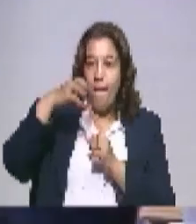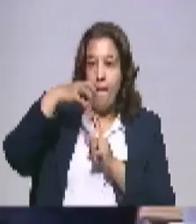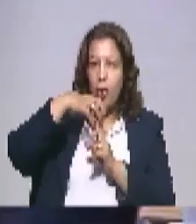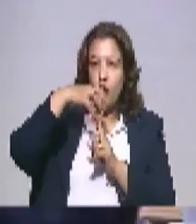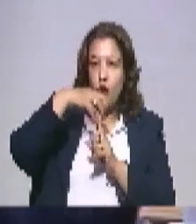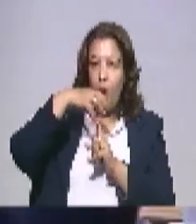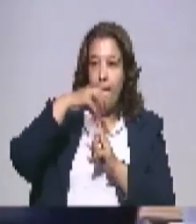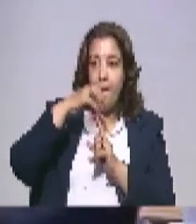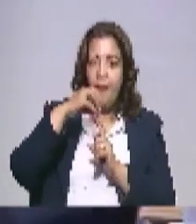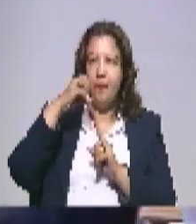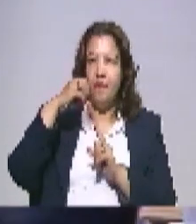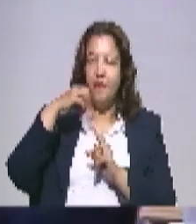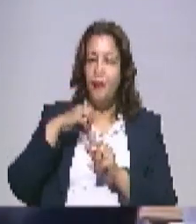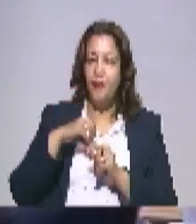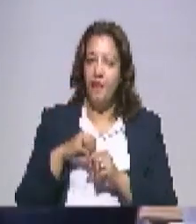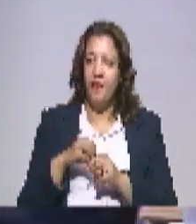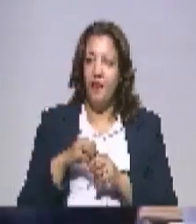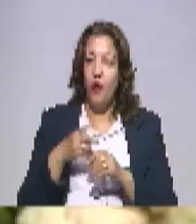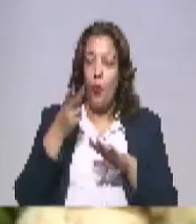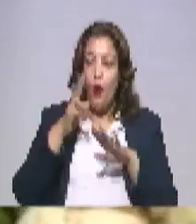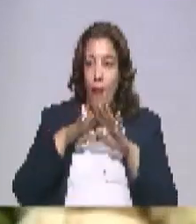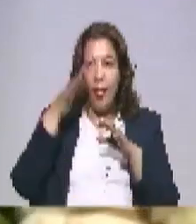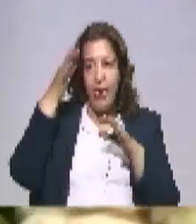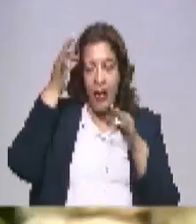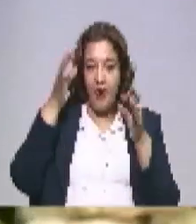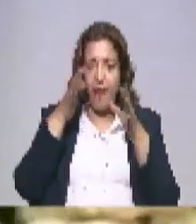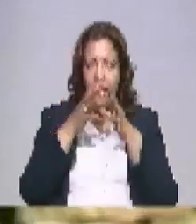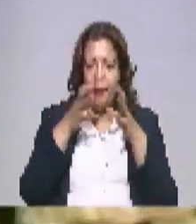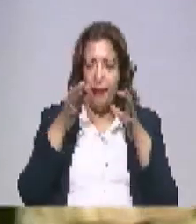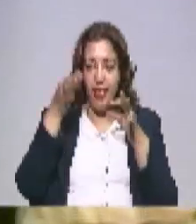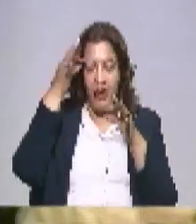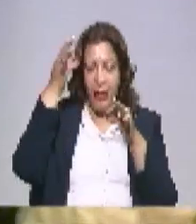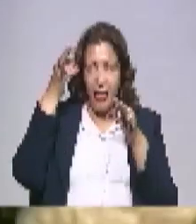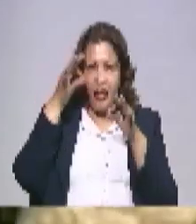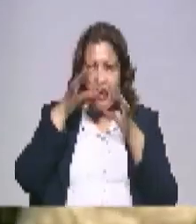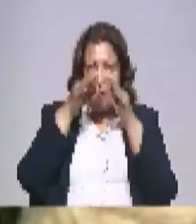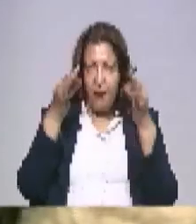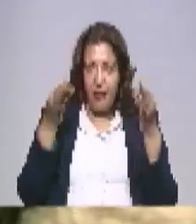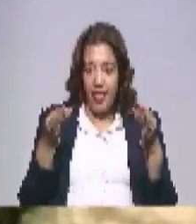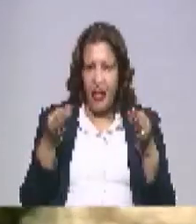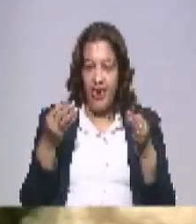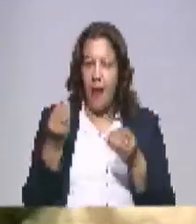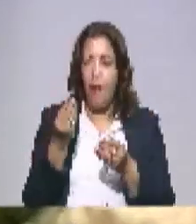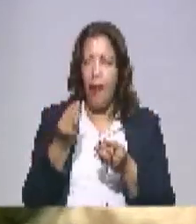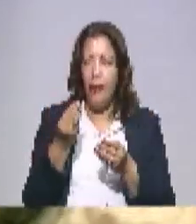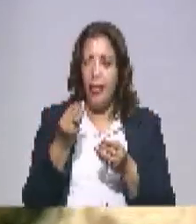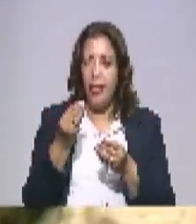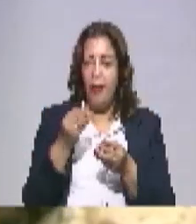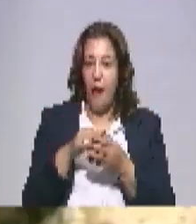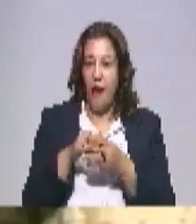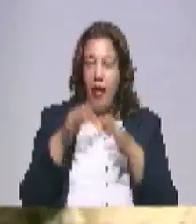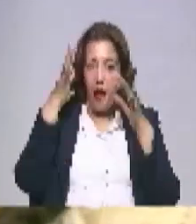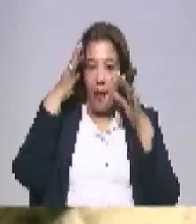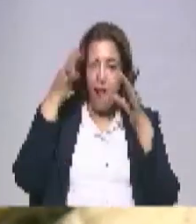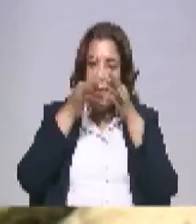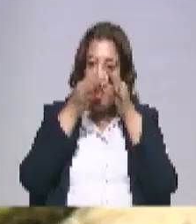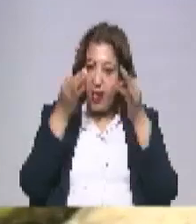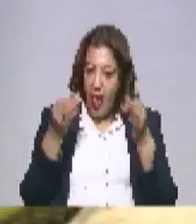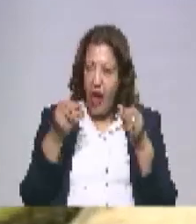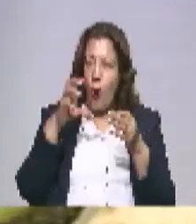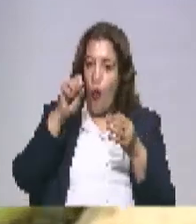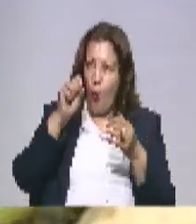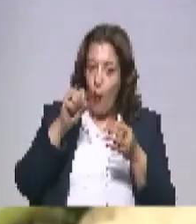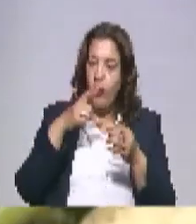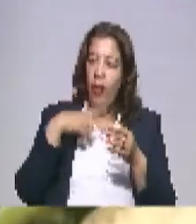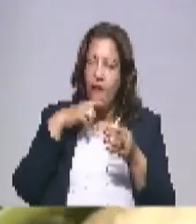حلو كده، معانا مسقعة بلدي كده خالص مبسطها أنا خالص، بس هتبقى بشكل لا يعني